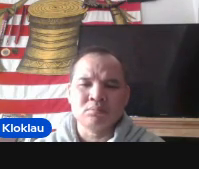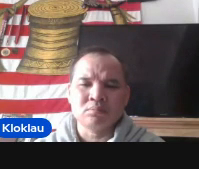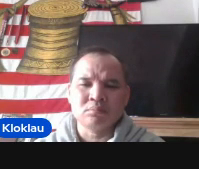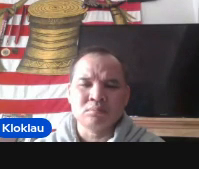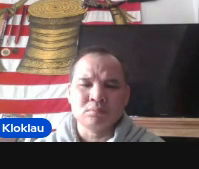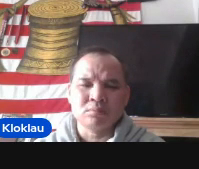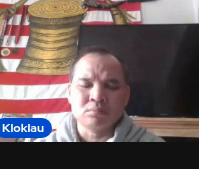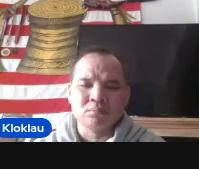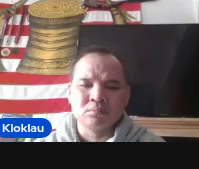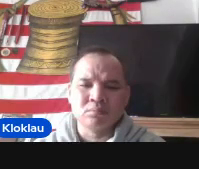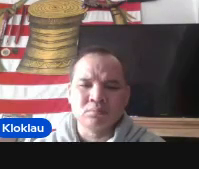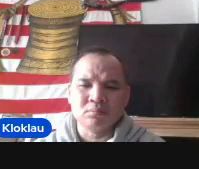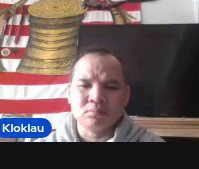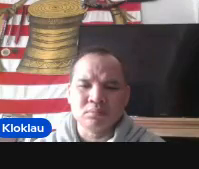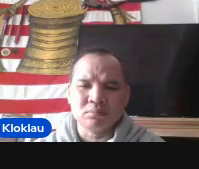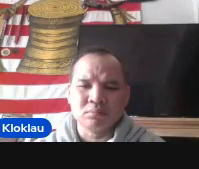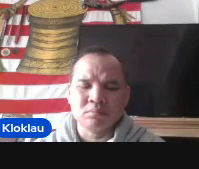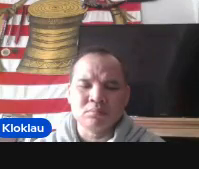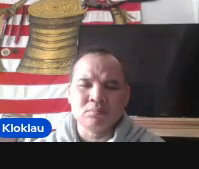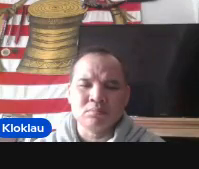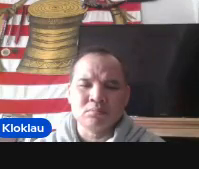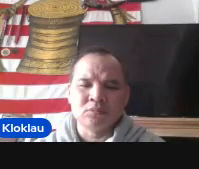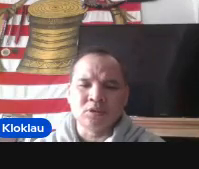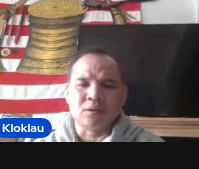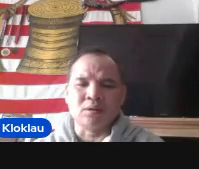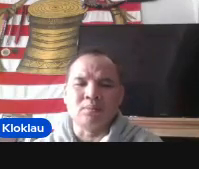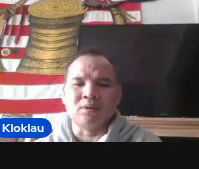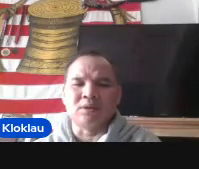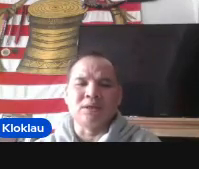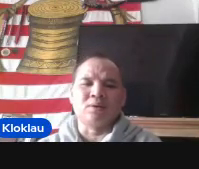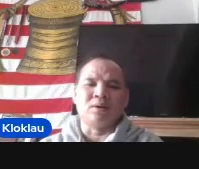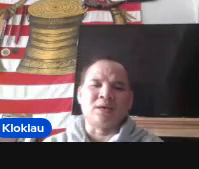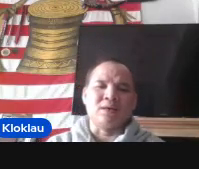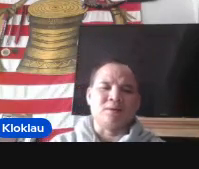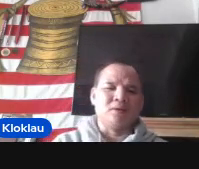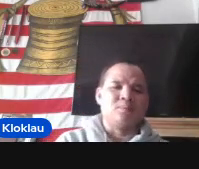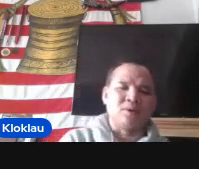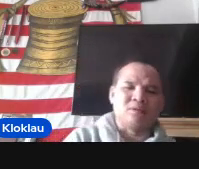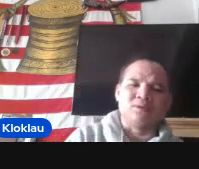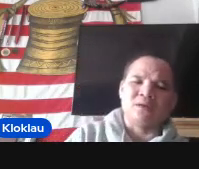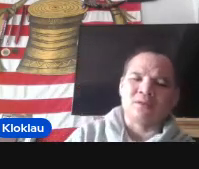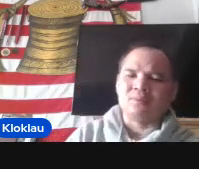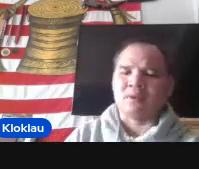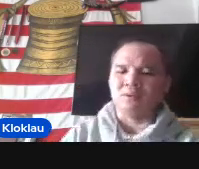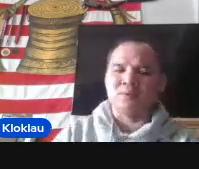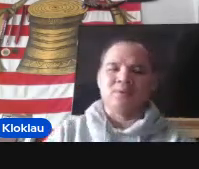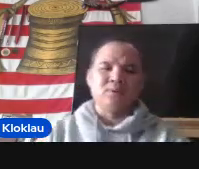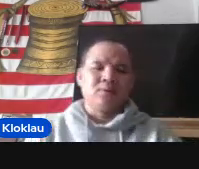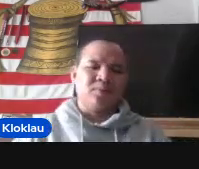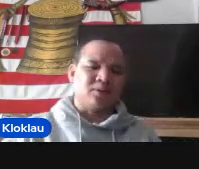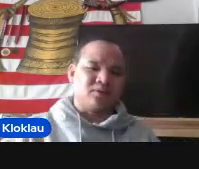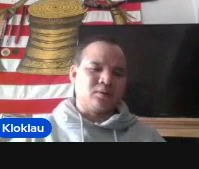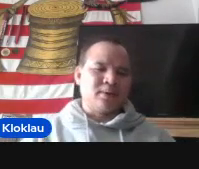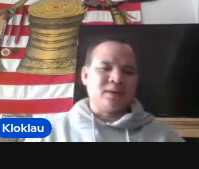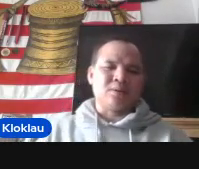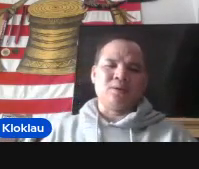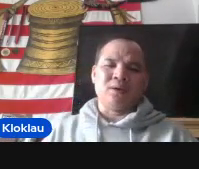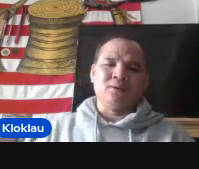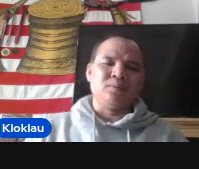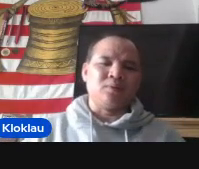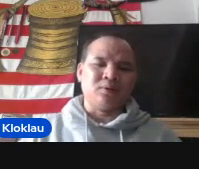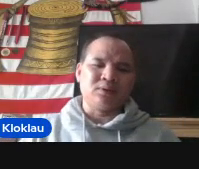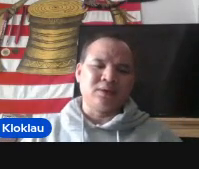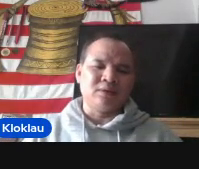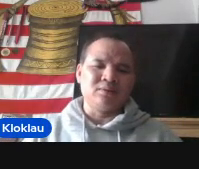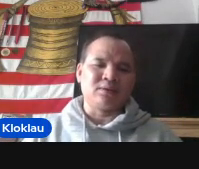ยการตัดสินใจที่จะมอบตัวหรือว่าพลัด แล้ว พักจากการรบไป อยากถือที่บ้านแฮกโอน